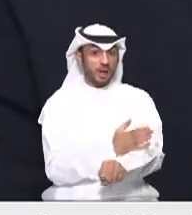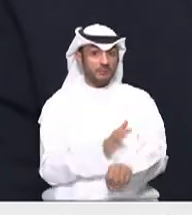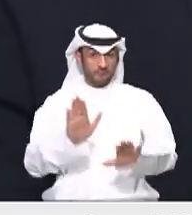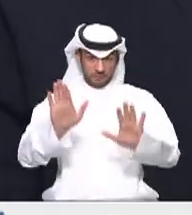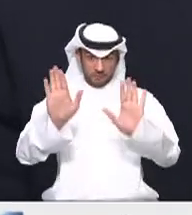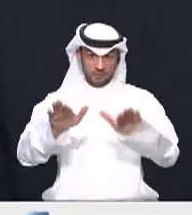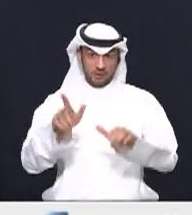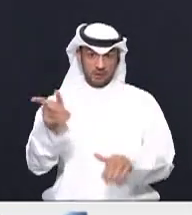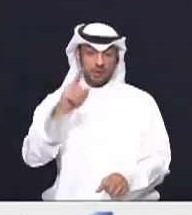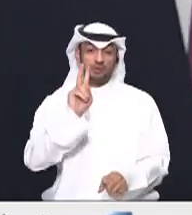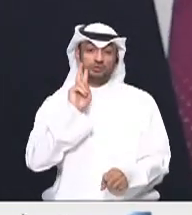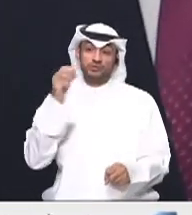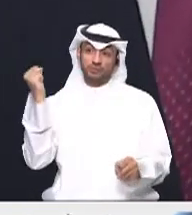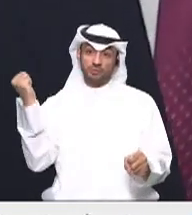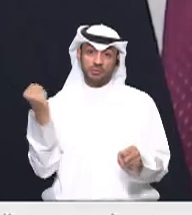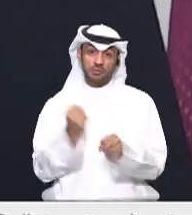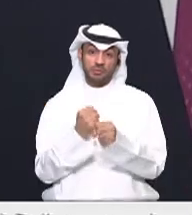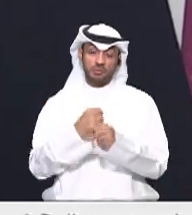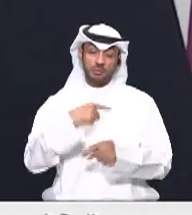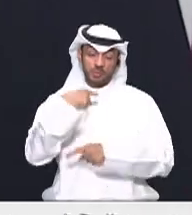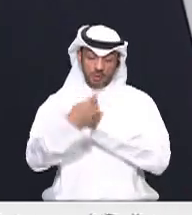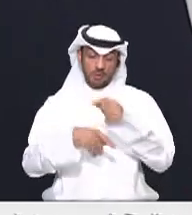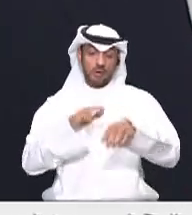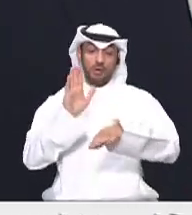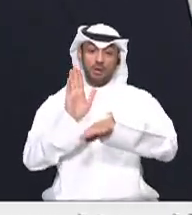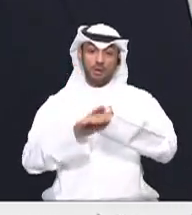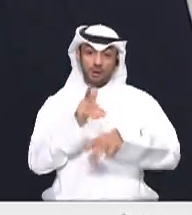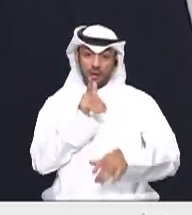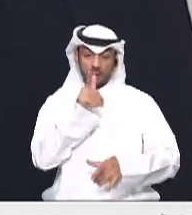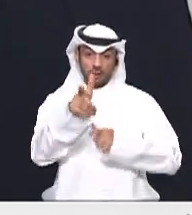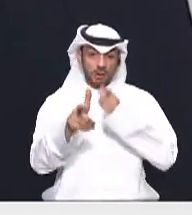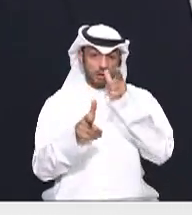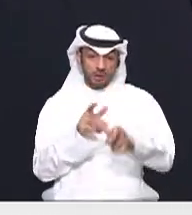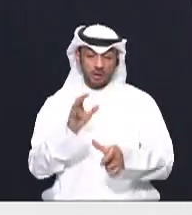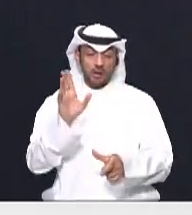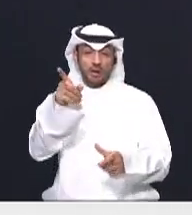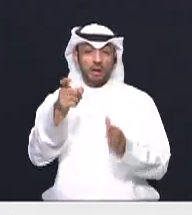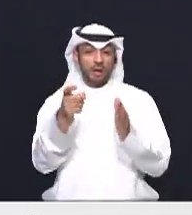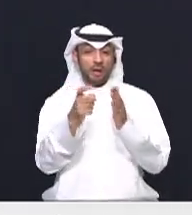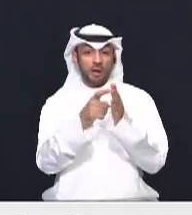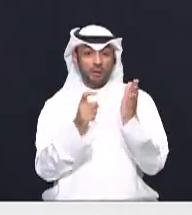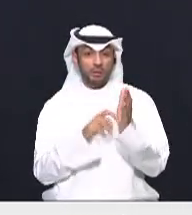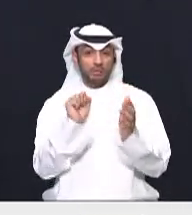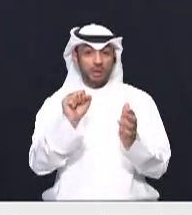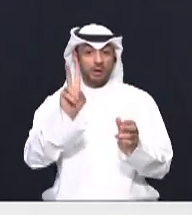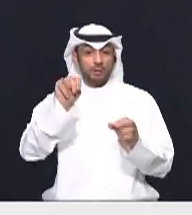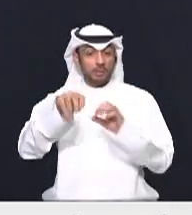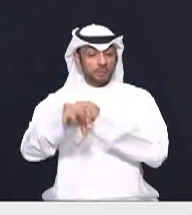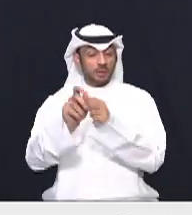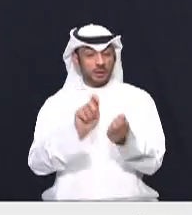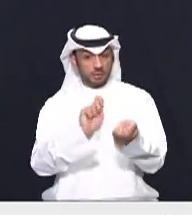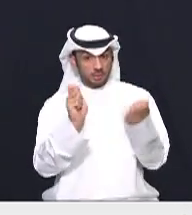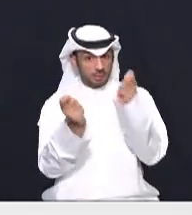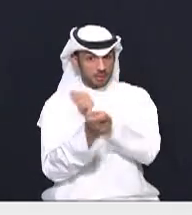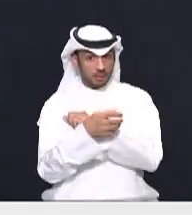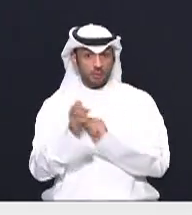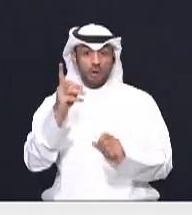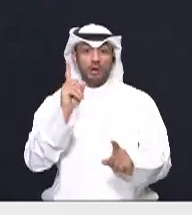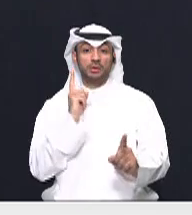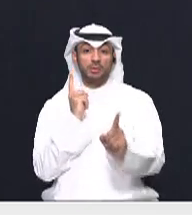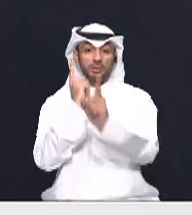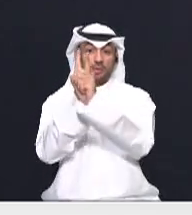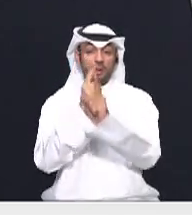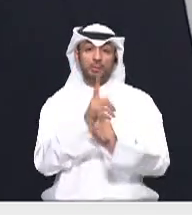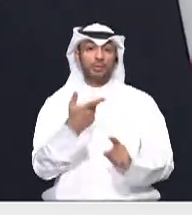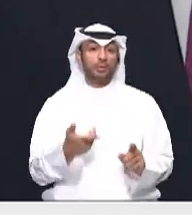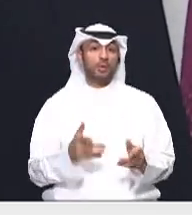يعني تستمر في المطالبات بتحديث منظومة الأمم المتحدة. هناك العديد من اللقاءات التي أجراها ممثل